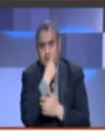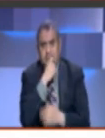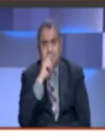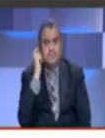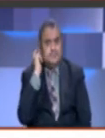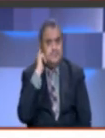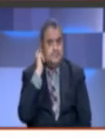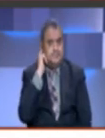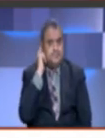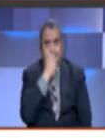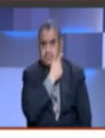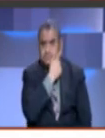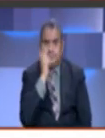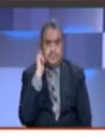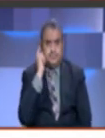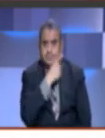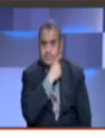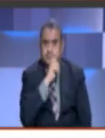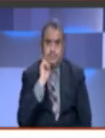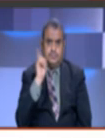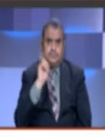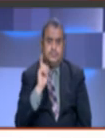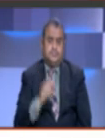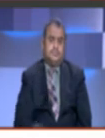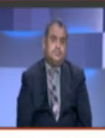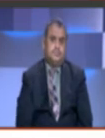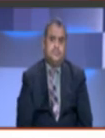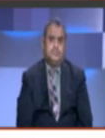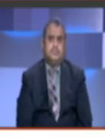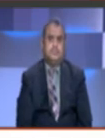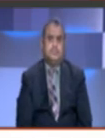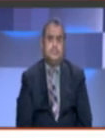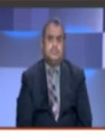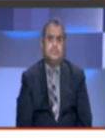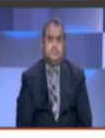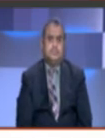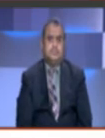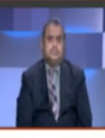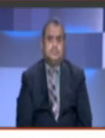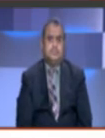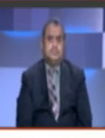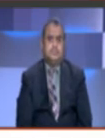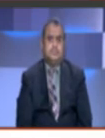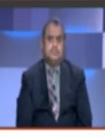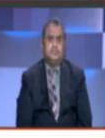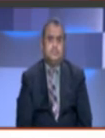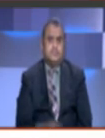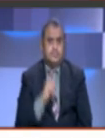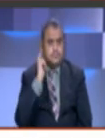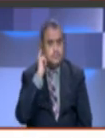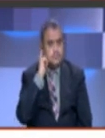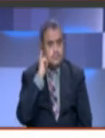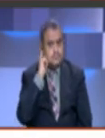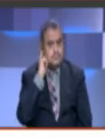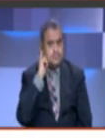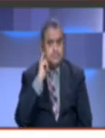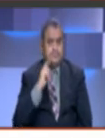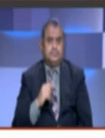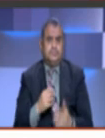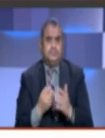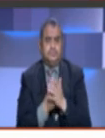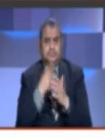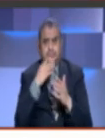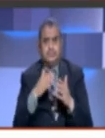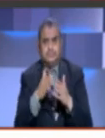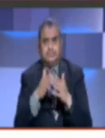للسلام النفسي اكثر، اتباع التعاليم، الحفاظ على كل شخص.